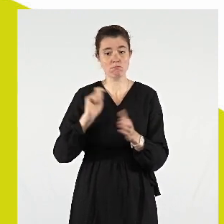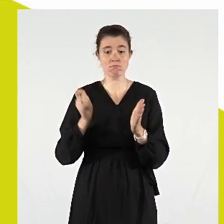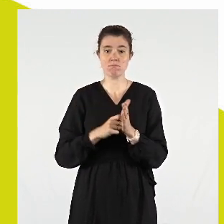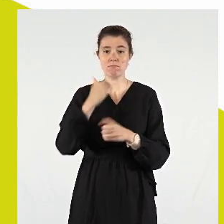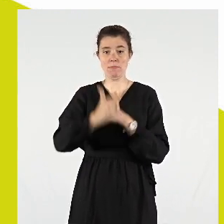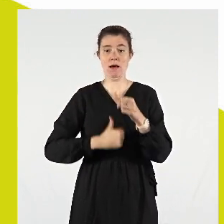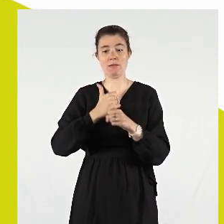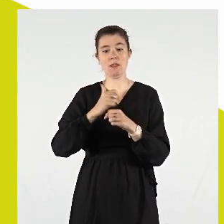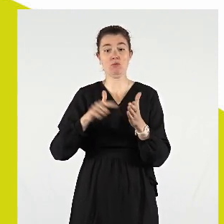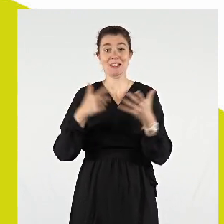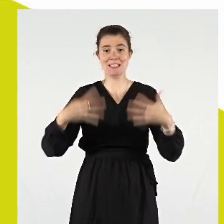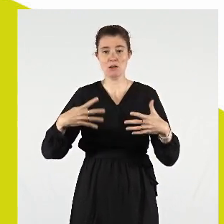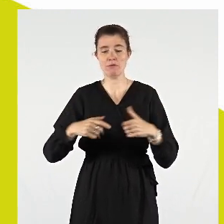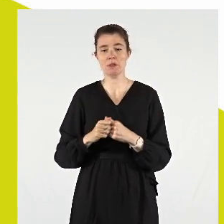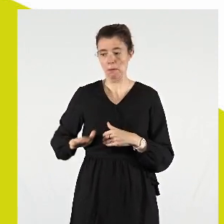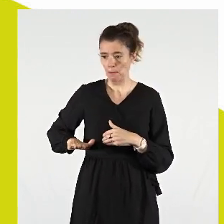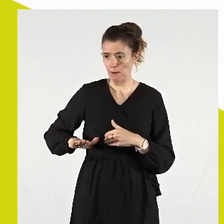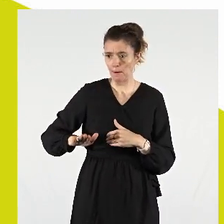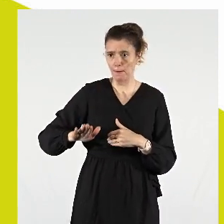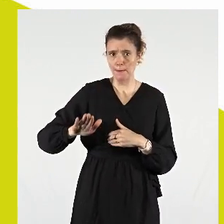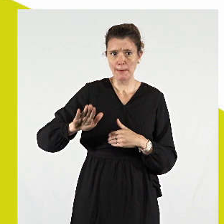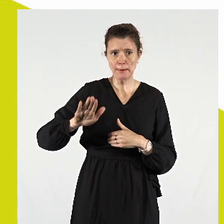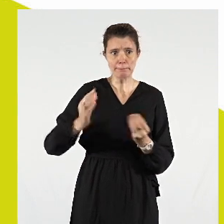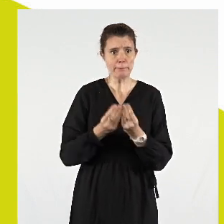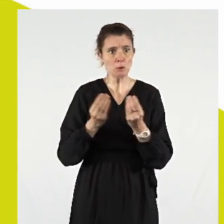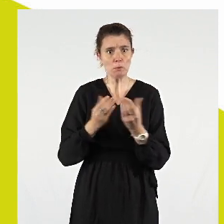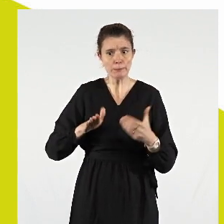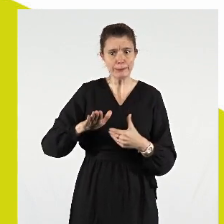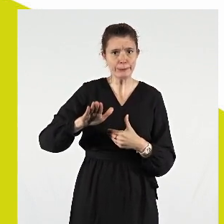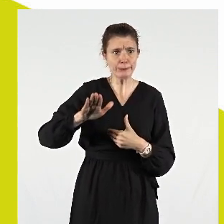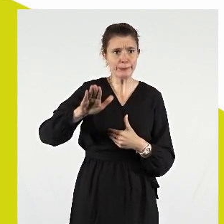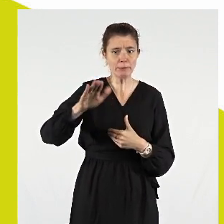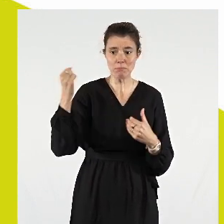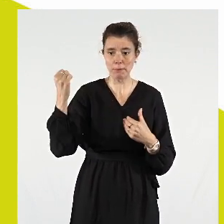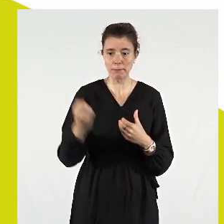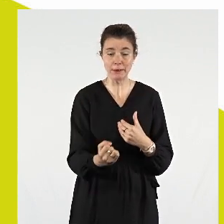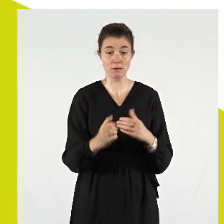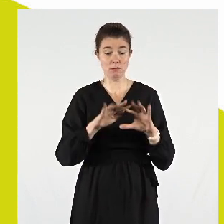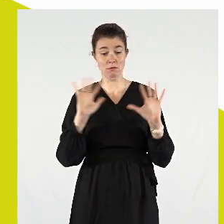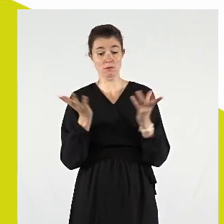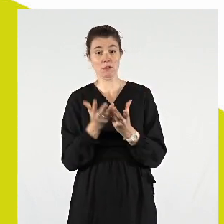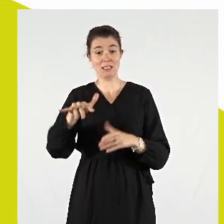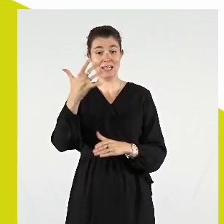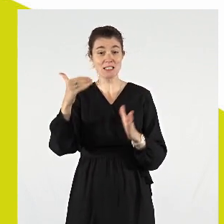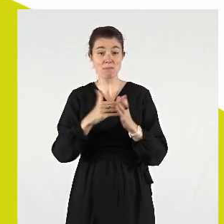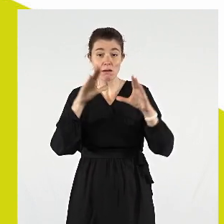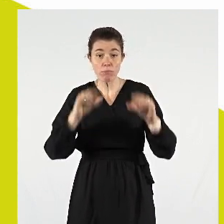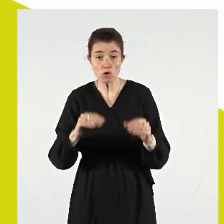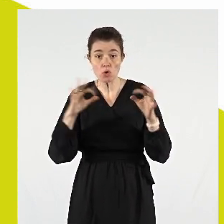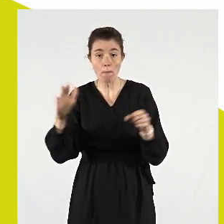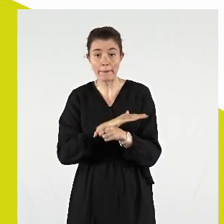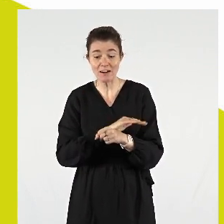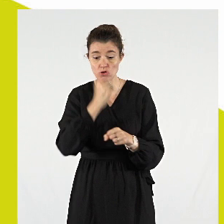cesse d'augmenter, hélas. Juste l'idée que ça représente plus de 15 000 postes à temps plein par an, qui sont perdus tous